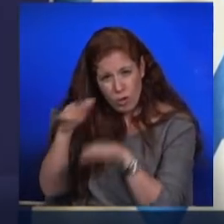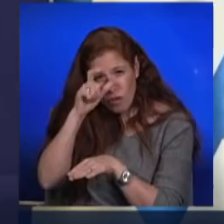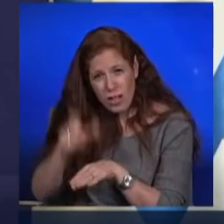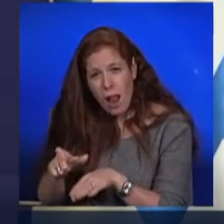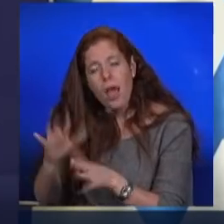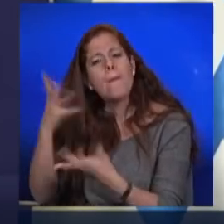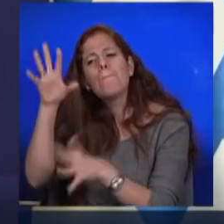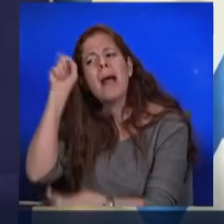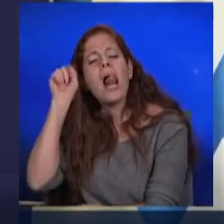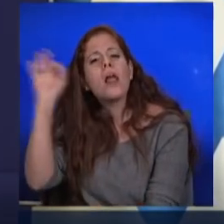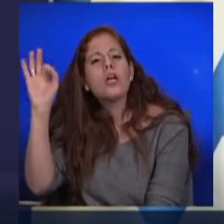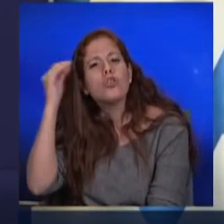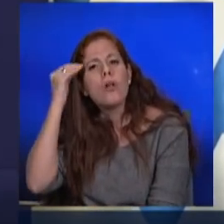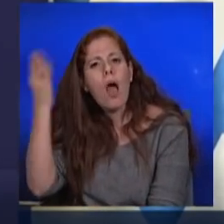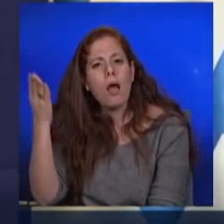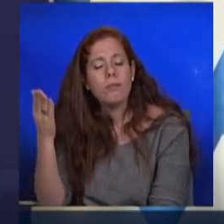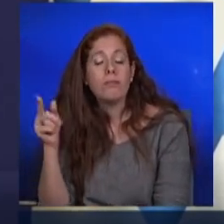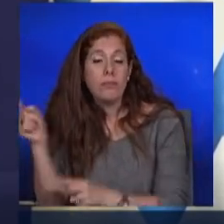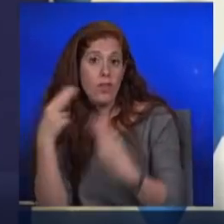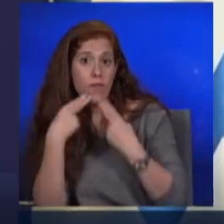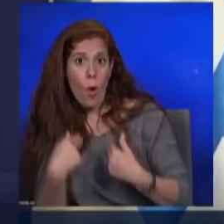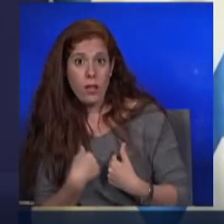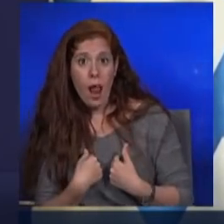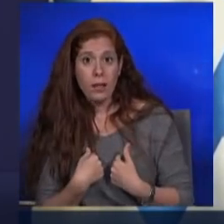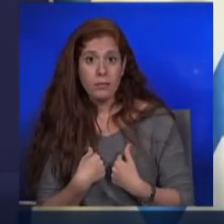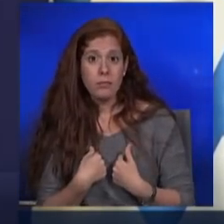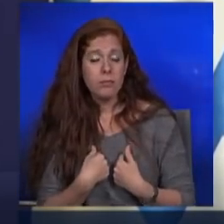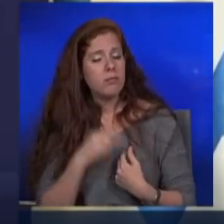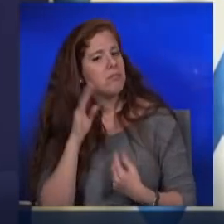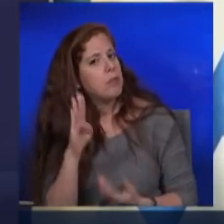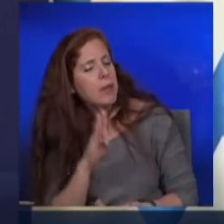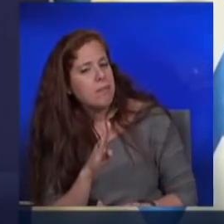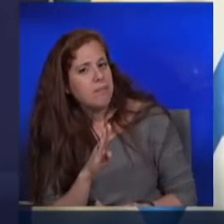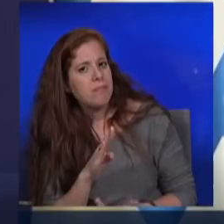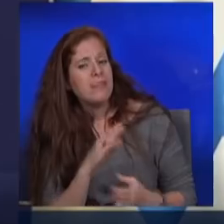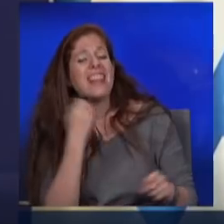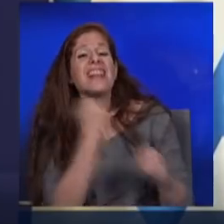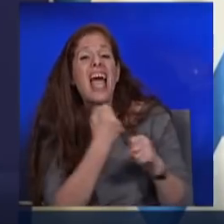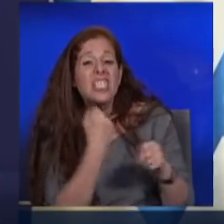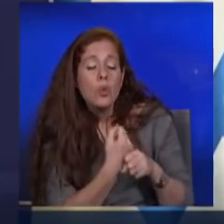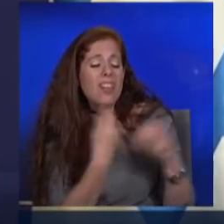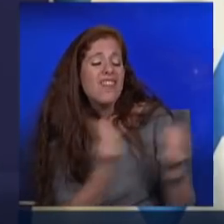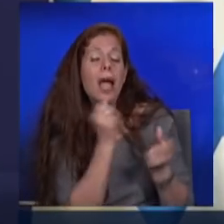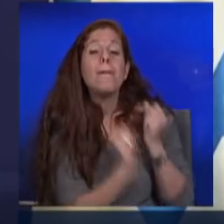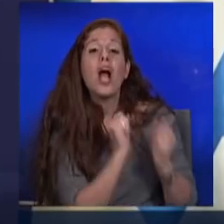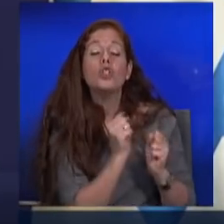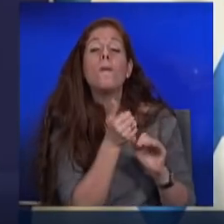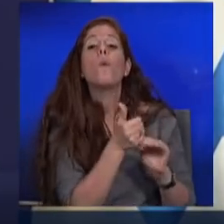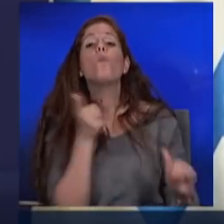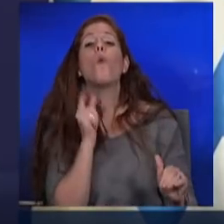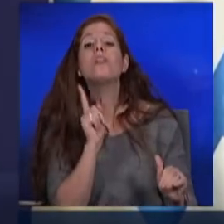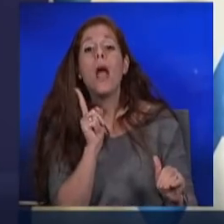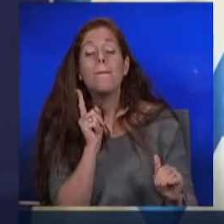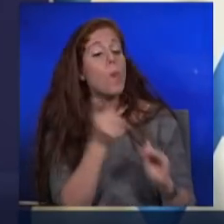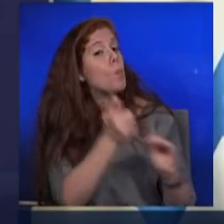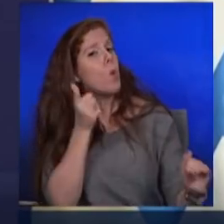זה? והוא השיב לי, ביבי, תעשו את הדברים הקשים מוקדם, מוקדם ולא